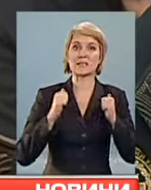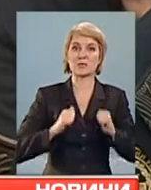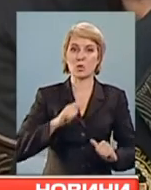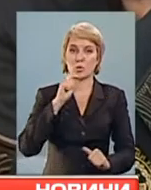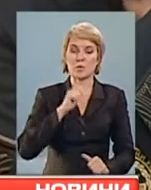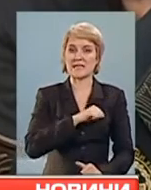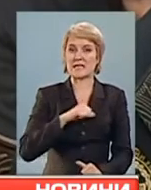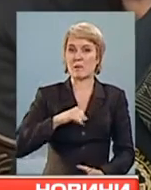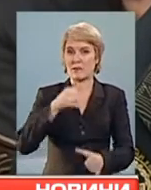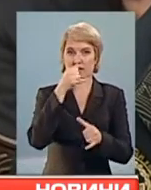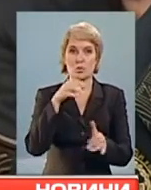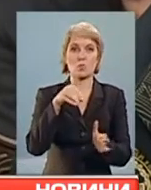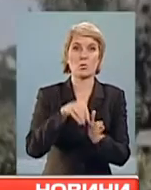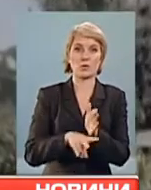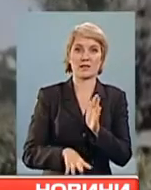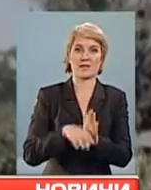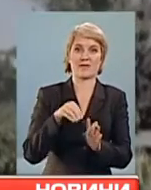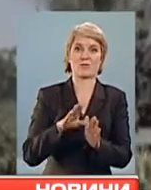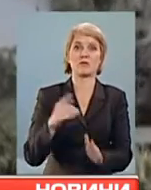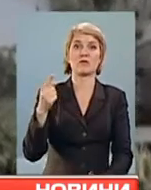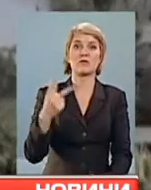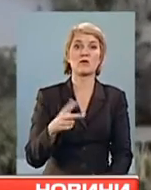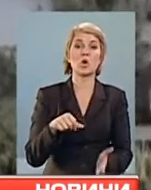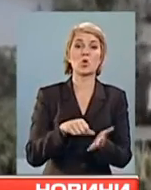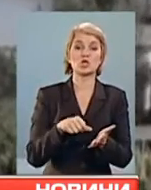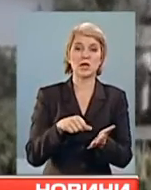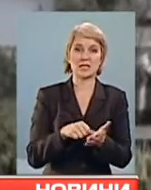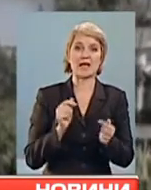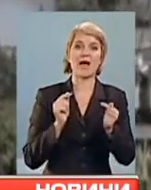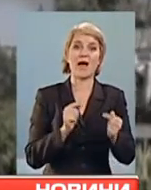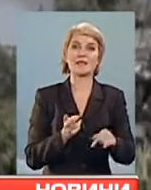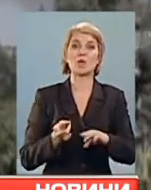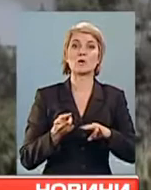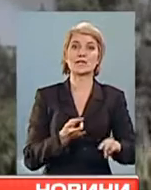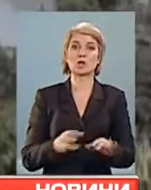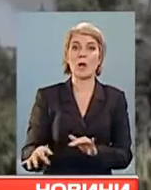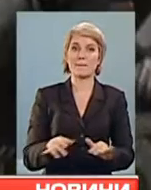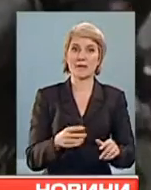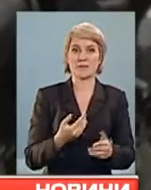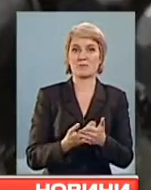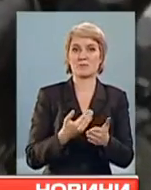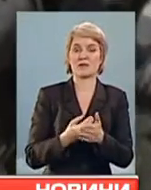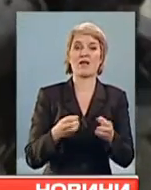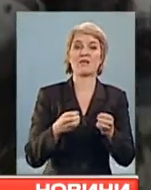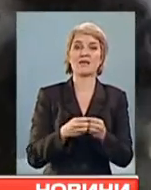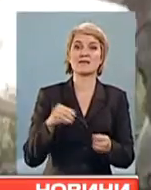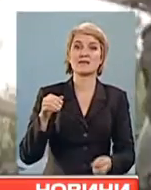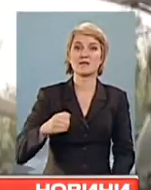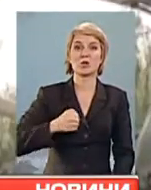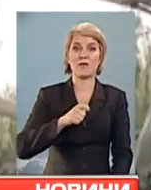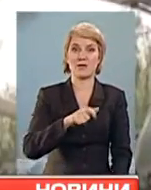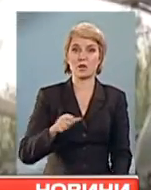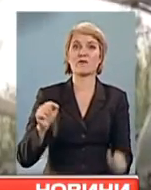зможуть проголосувати на виборах. За його словами, лише третина учасників антитерористичної операції, а це близько 10 тисяч